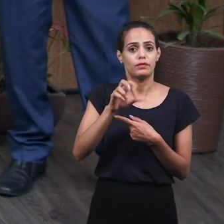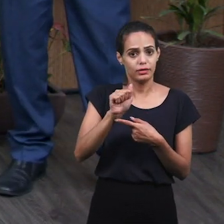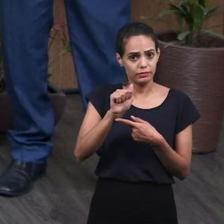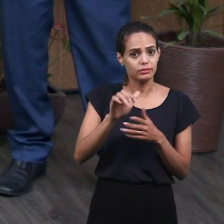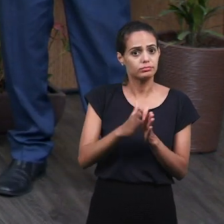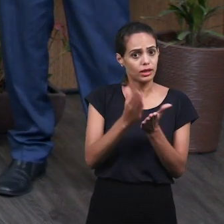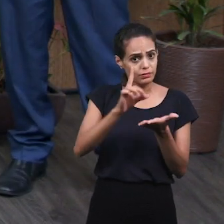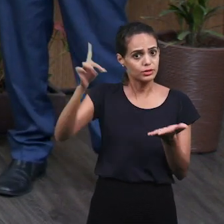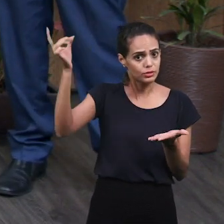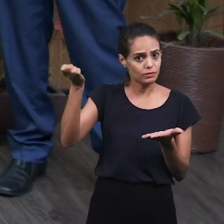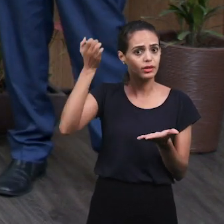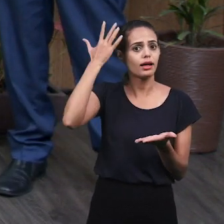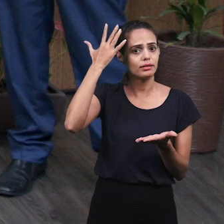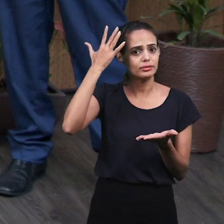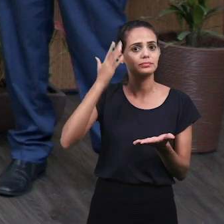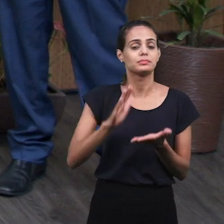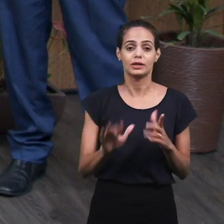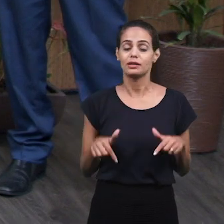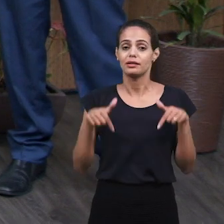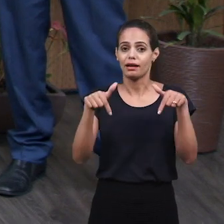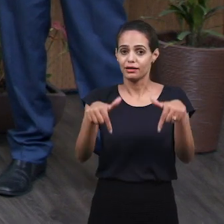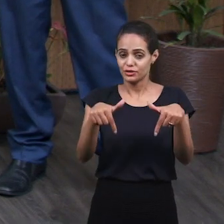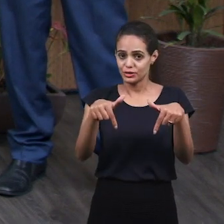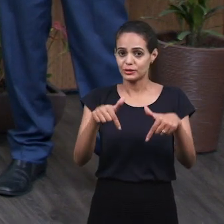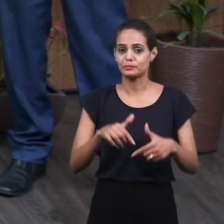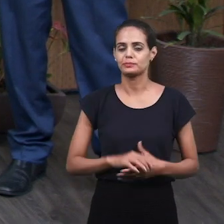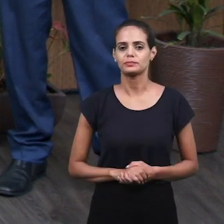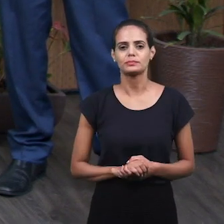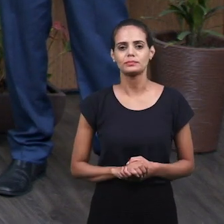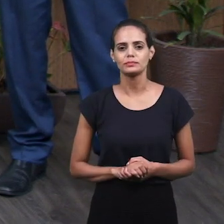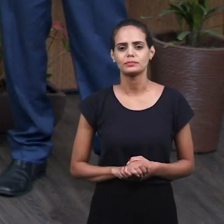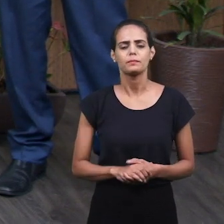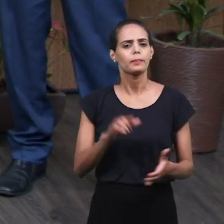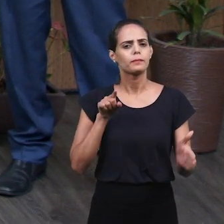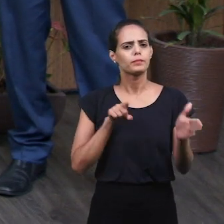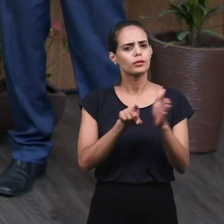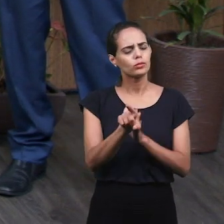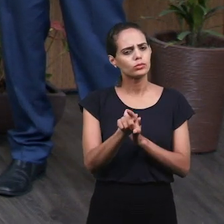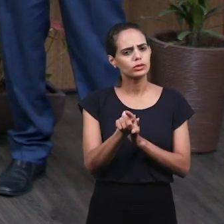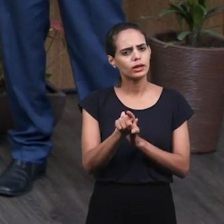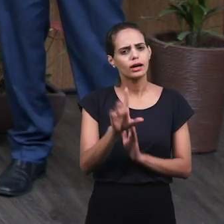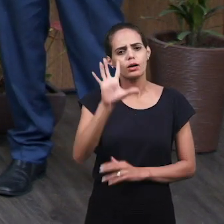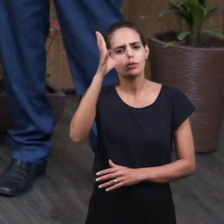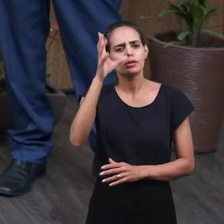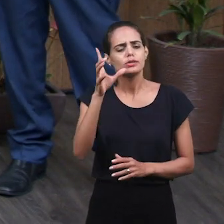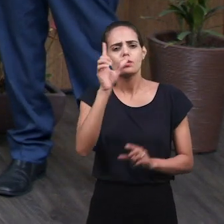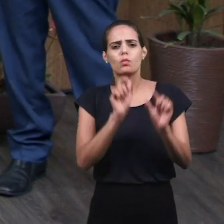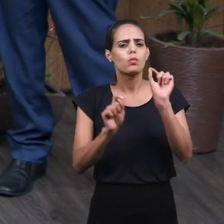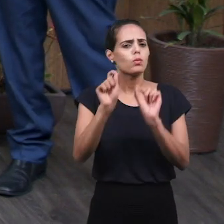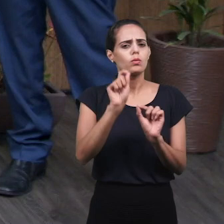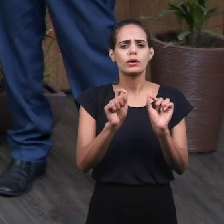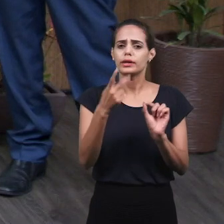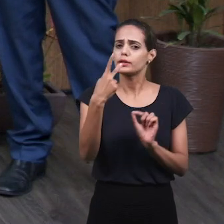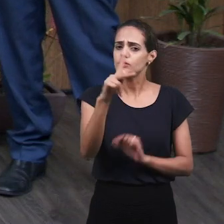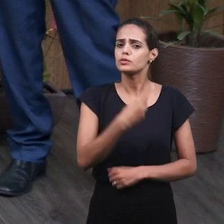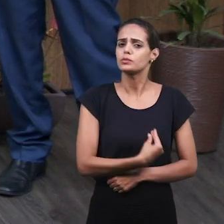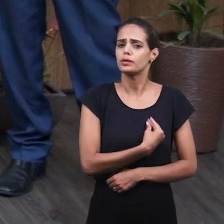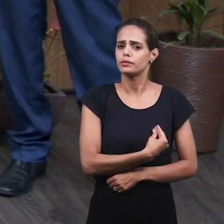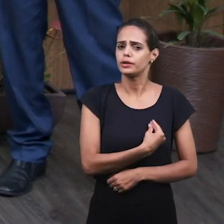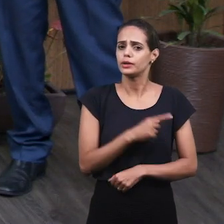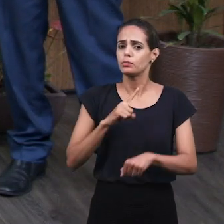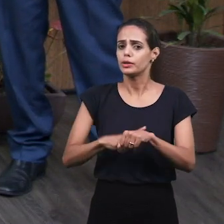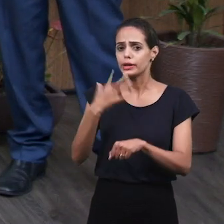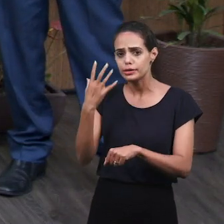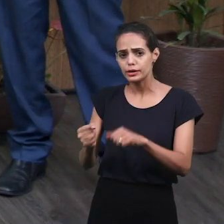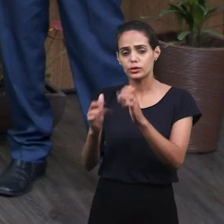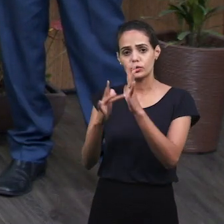passé avec votre vie depuis le jour où vous avez accepté Jésus? Rita do Cássia